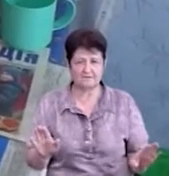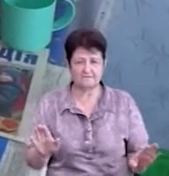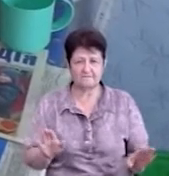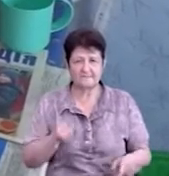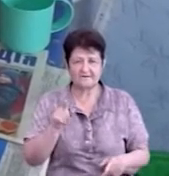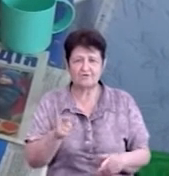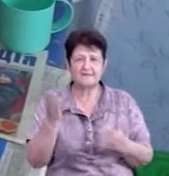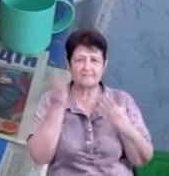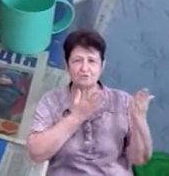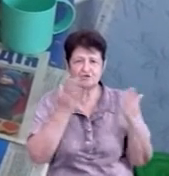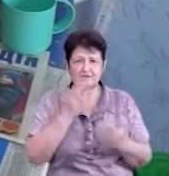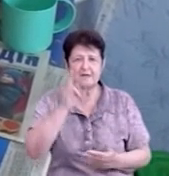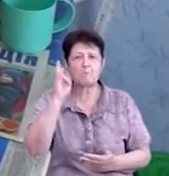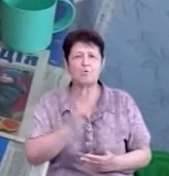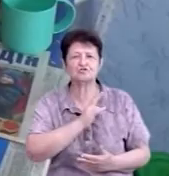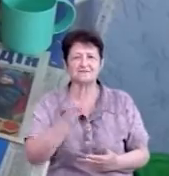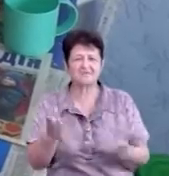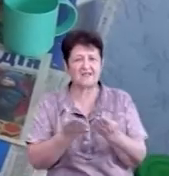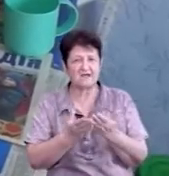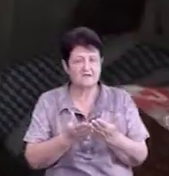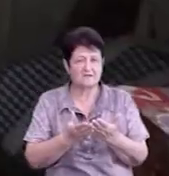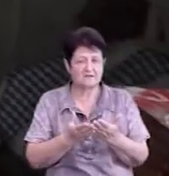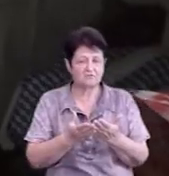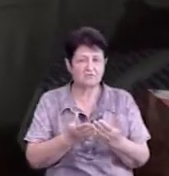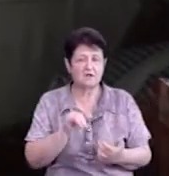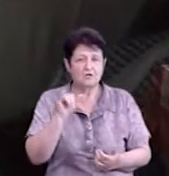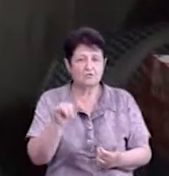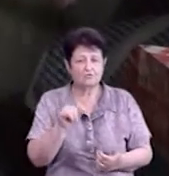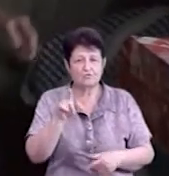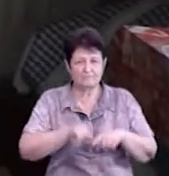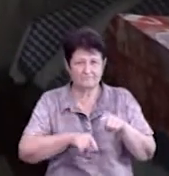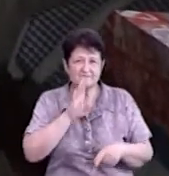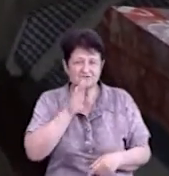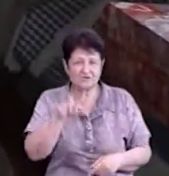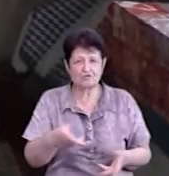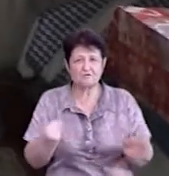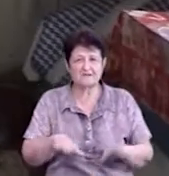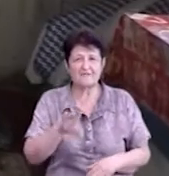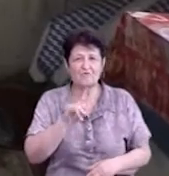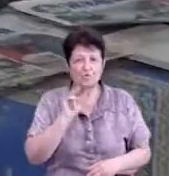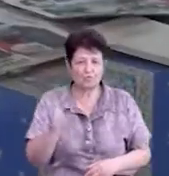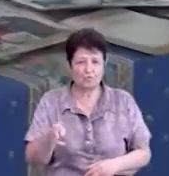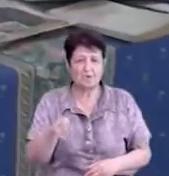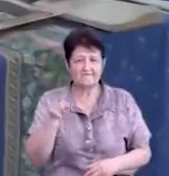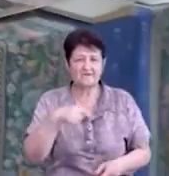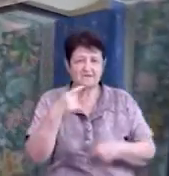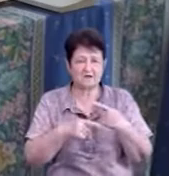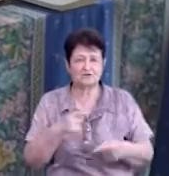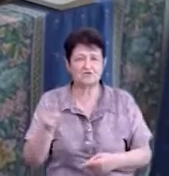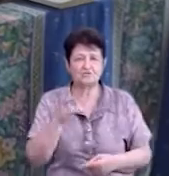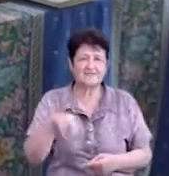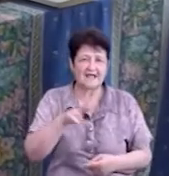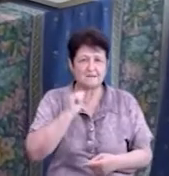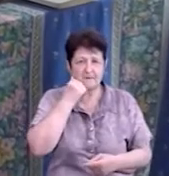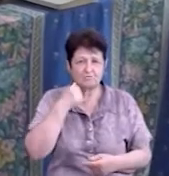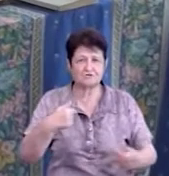вона літературою божественною, це ж таке діло, нічого ж ти не зробиш. У Надії із рідних залишився онук Олексій Остапенко. Він каже про те, що над